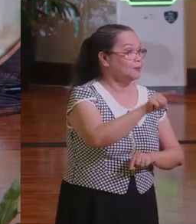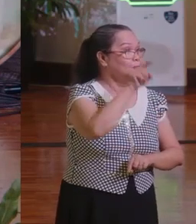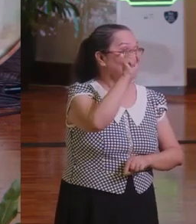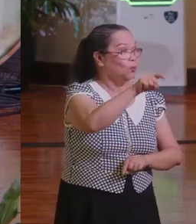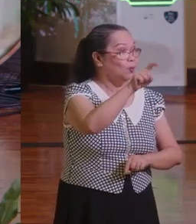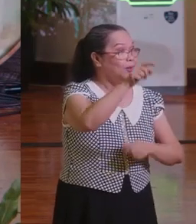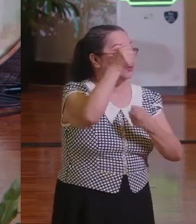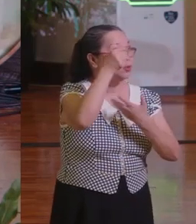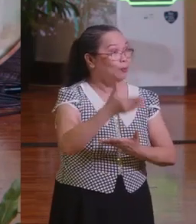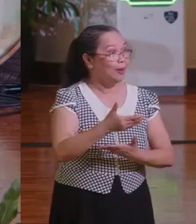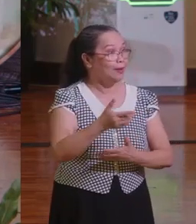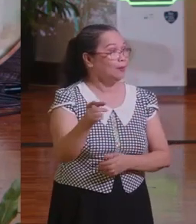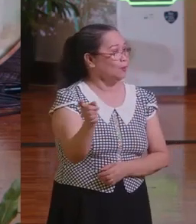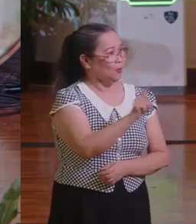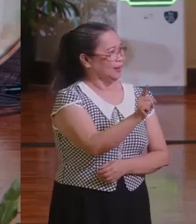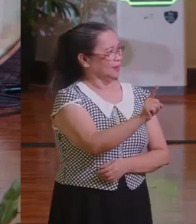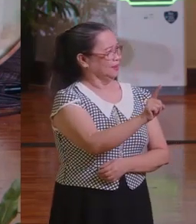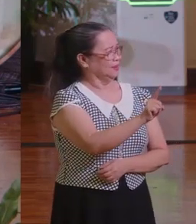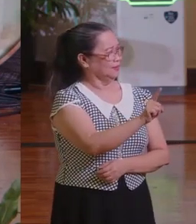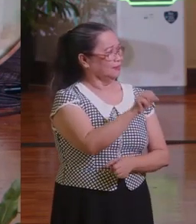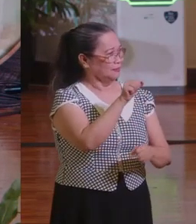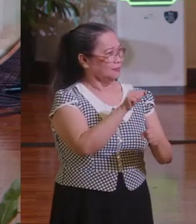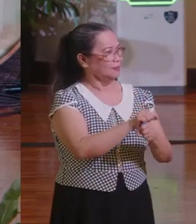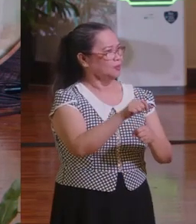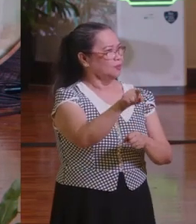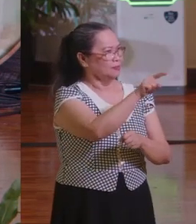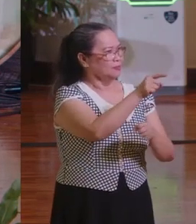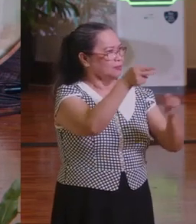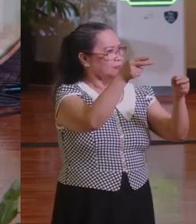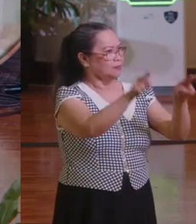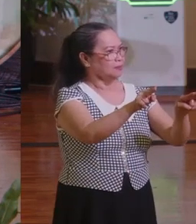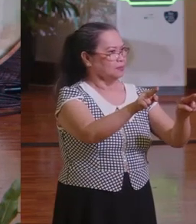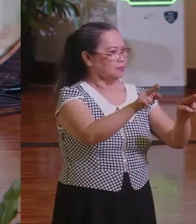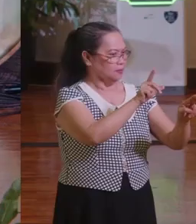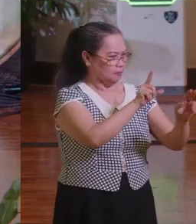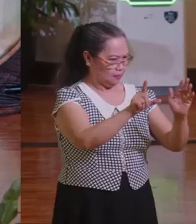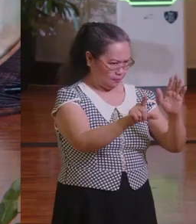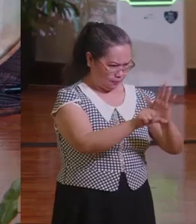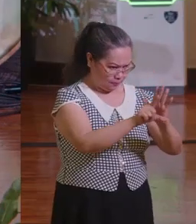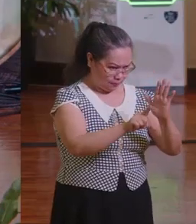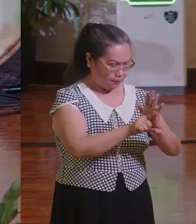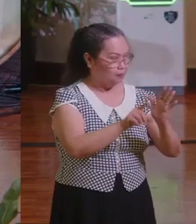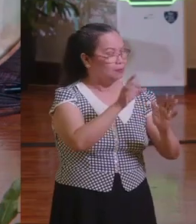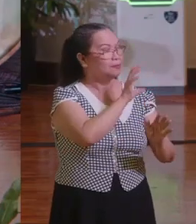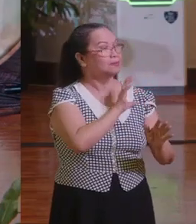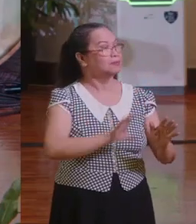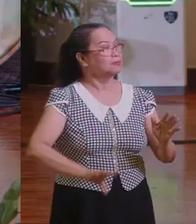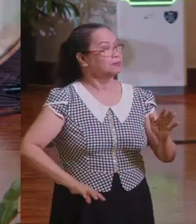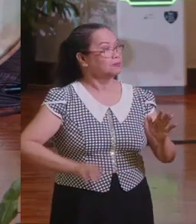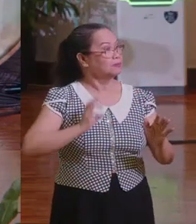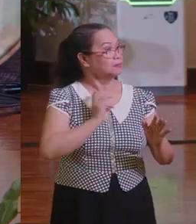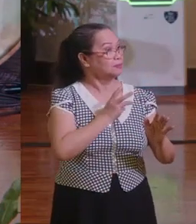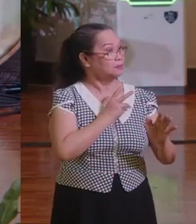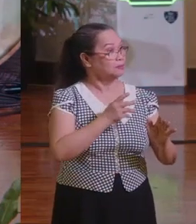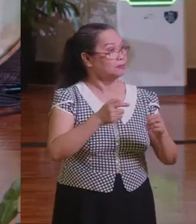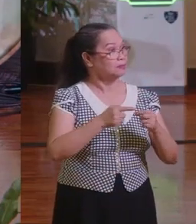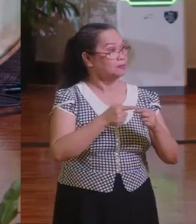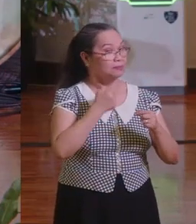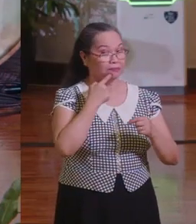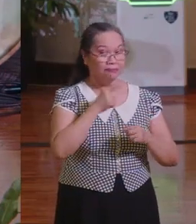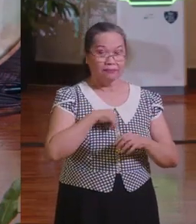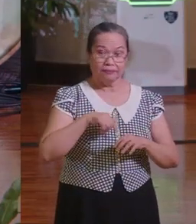to carry out. Sabi dito, and so fulfill the law of Christ. Ginagawa po natin ito. Nagtutulungan tayo sa ating